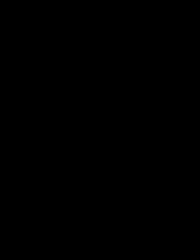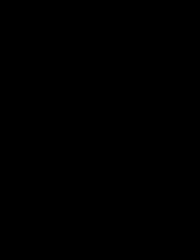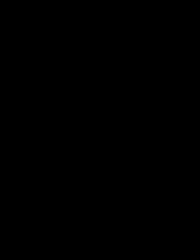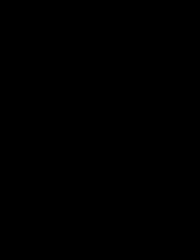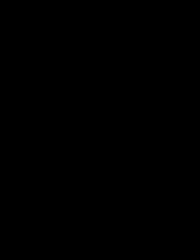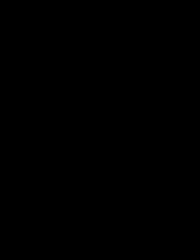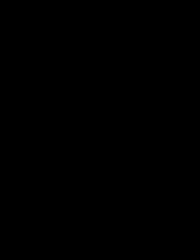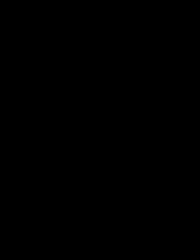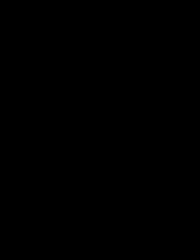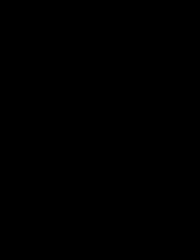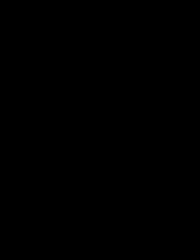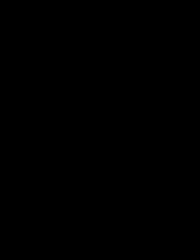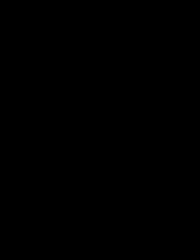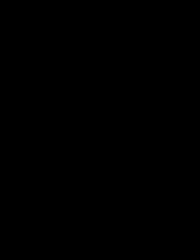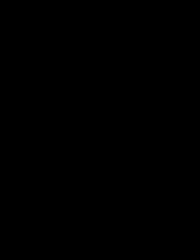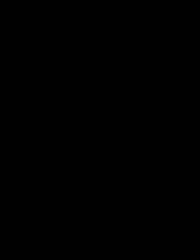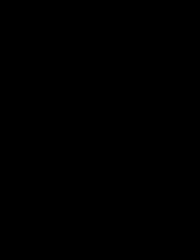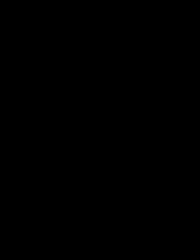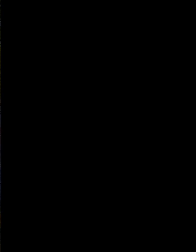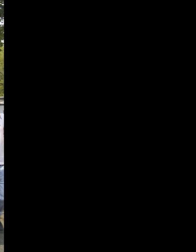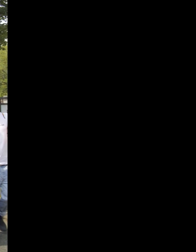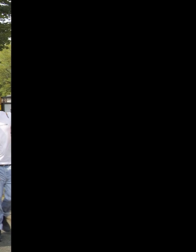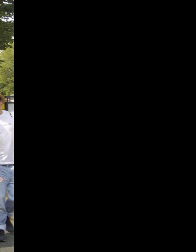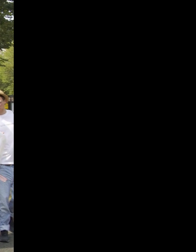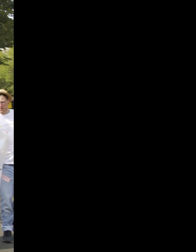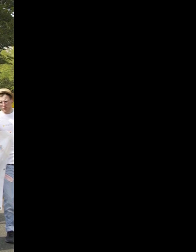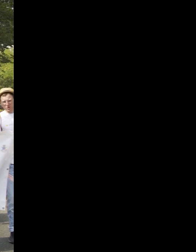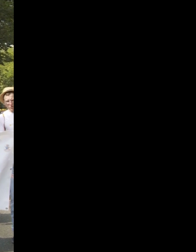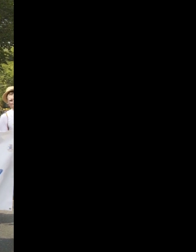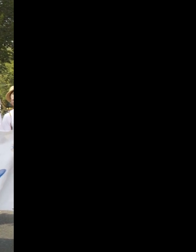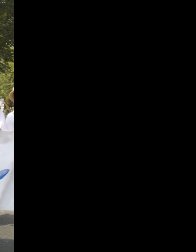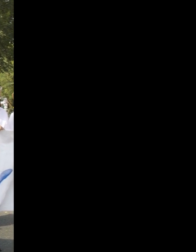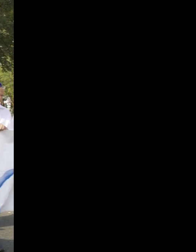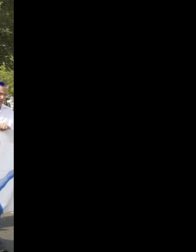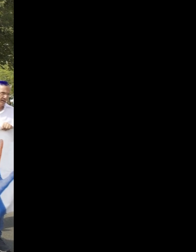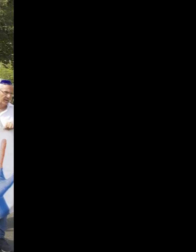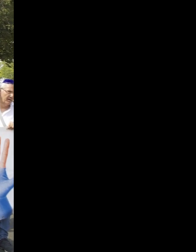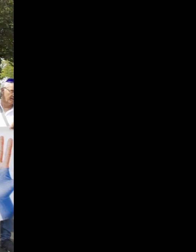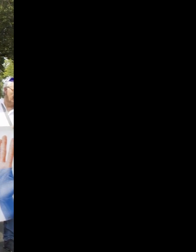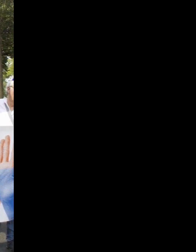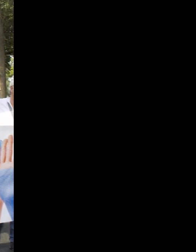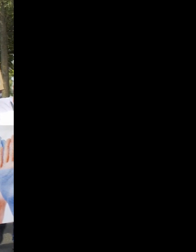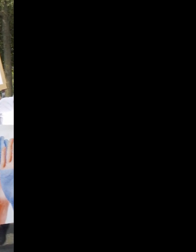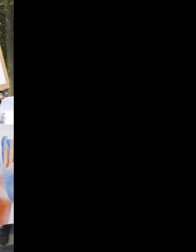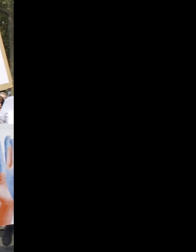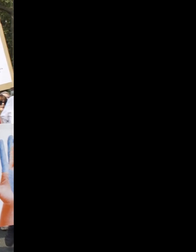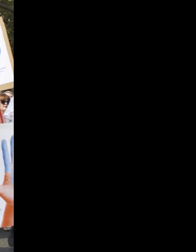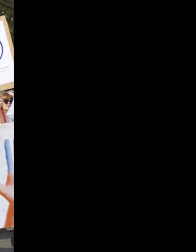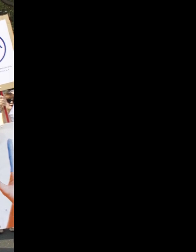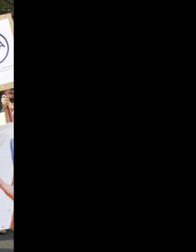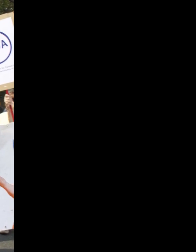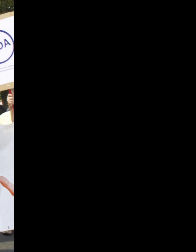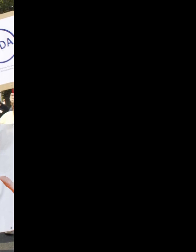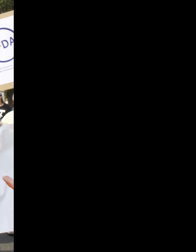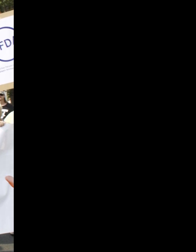rechts nach oben gereckte Hände. Auf diesem weißen Transparent und im Hintergrund sieht man unter verschiedenen Fahnen